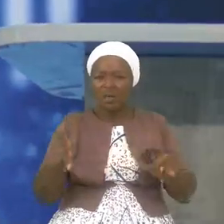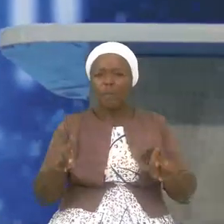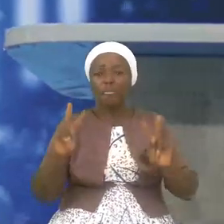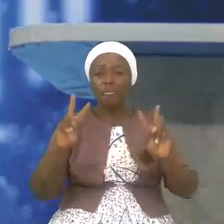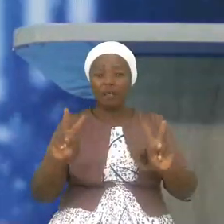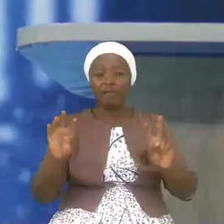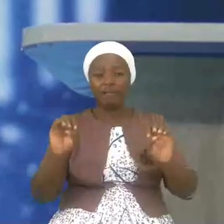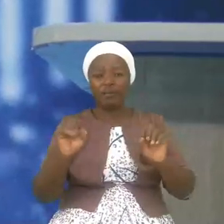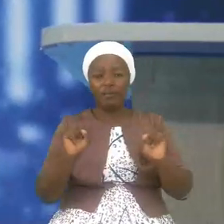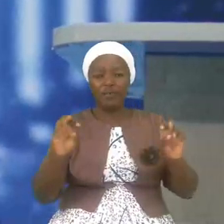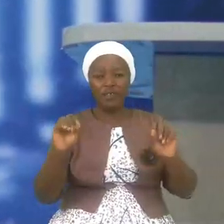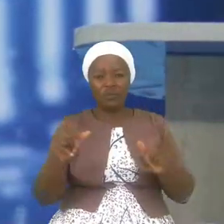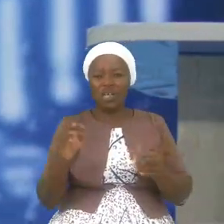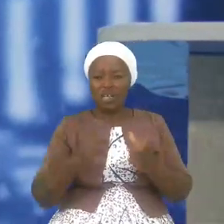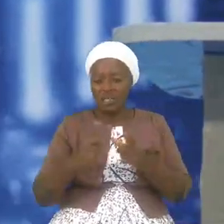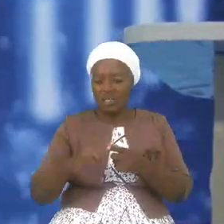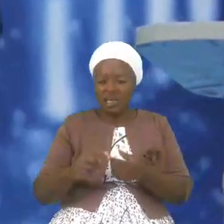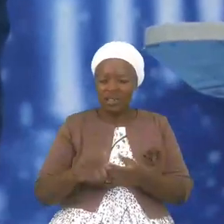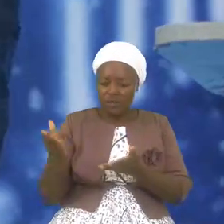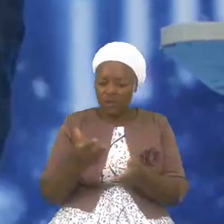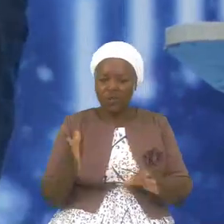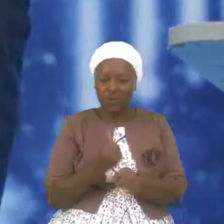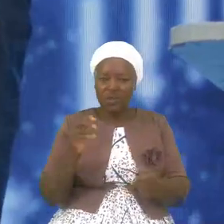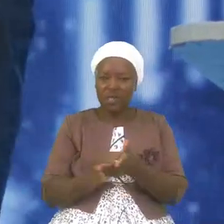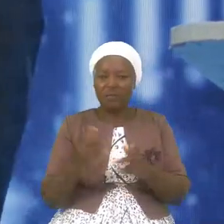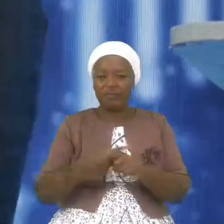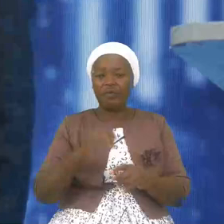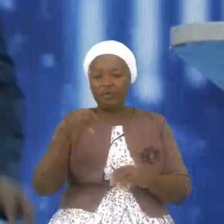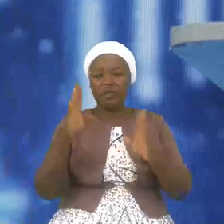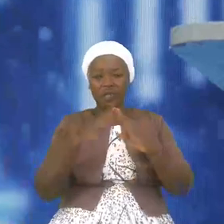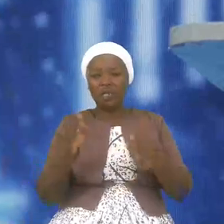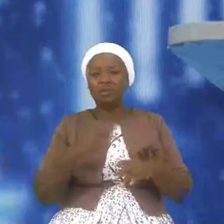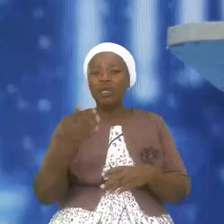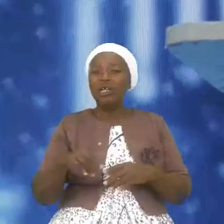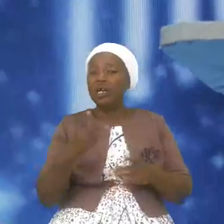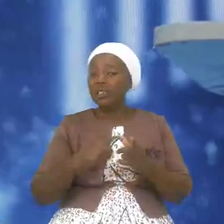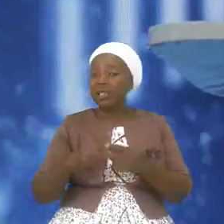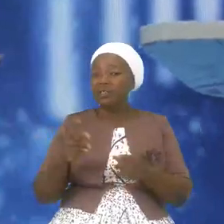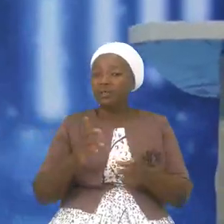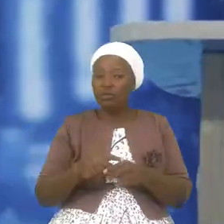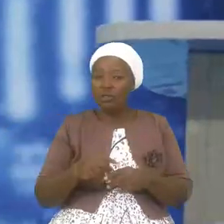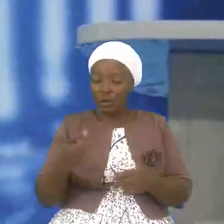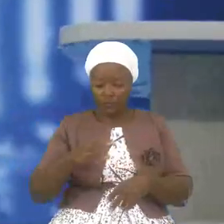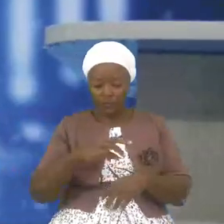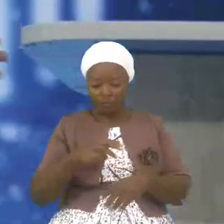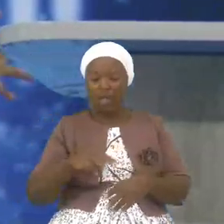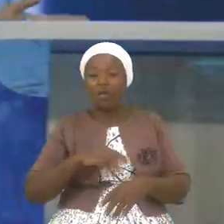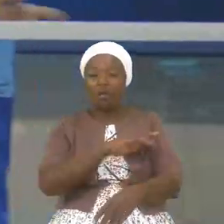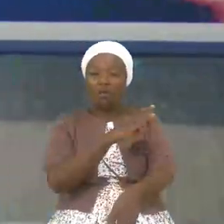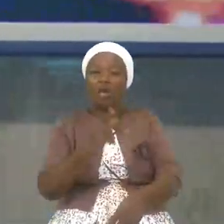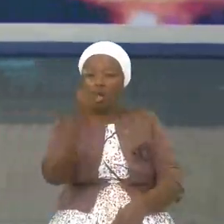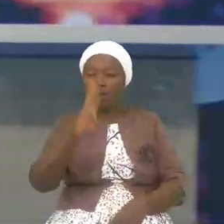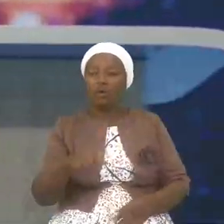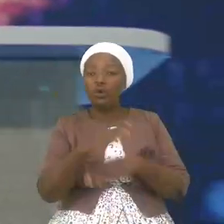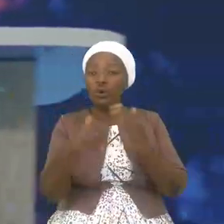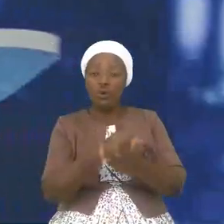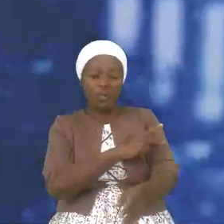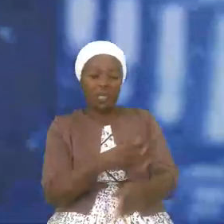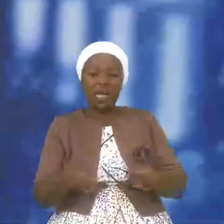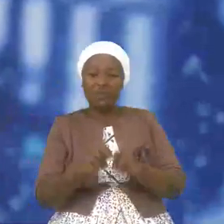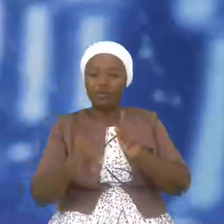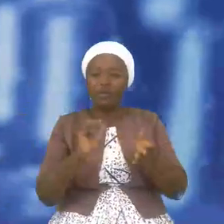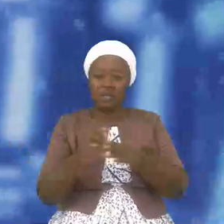de Jérusalem, le siège du Dieu Tout-Puissant. comme les gens